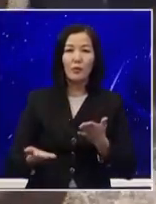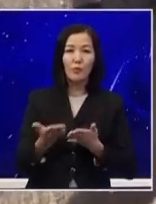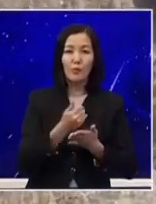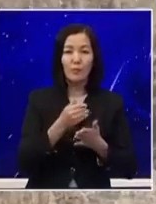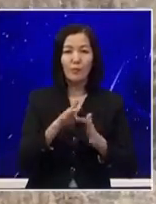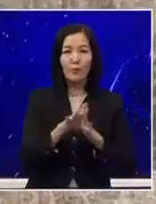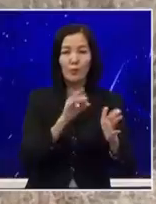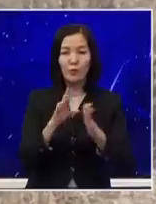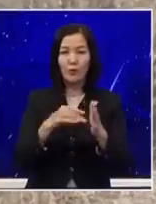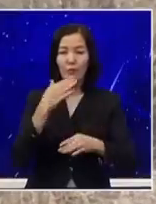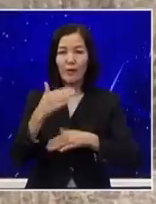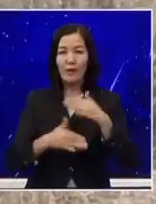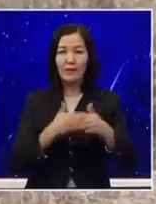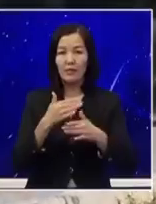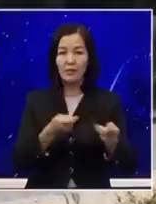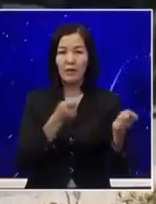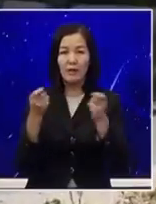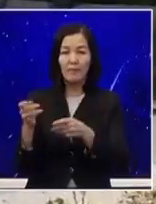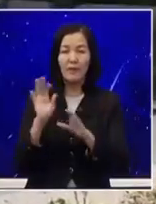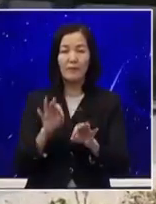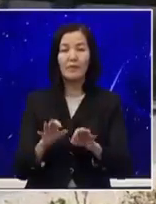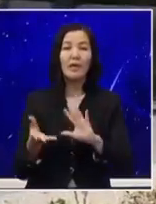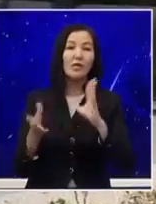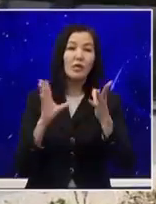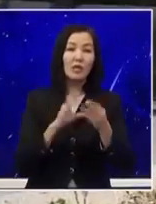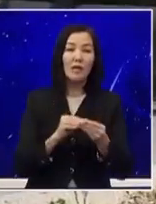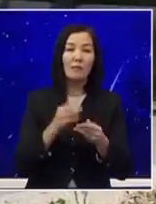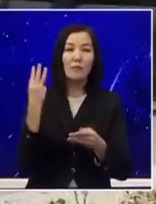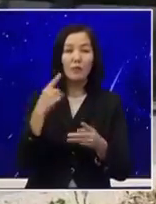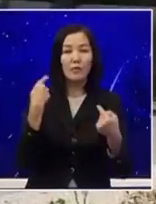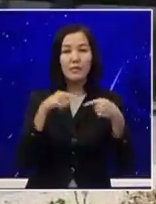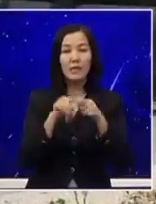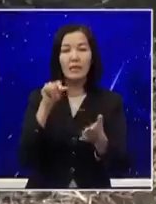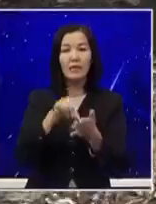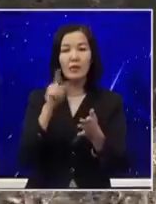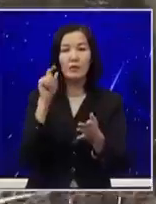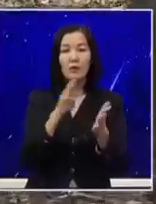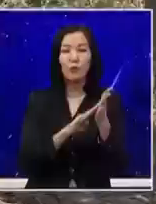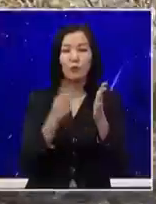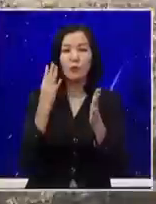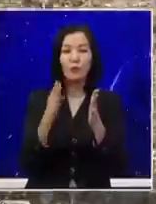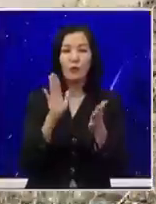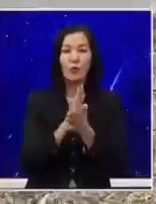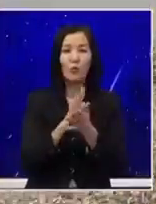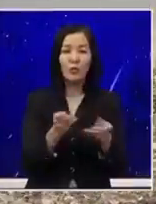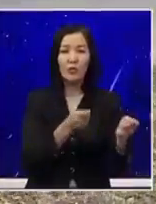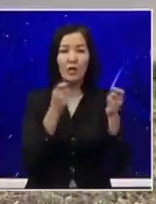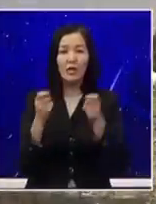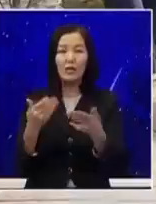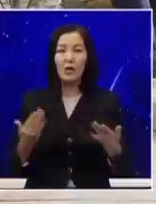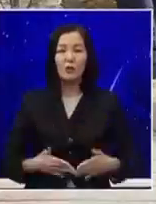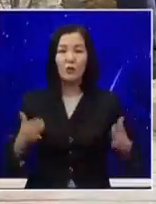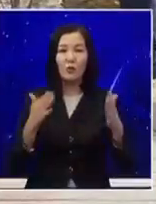өңдеп, қажетті жерлерге апарамыз. Жалпы сенбілікке 30 техника жұмылдырылып, 194 тонна қоқыс шығарылды. Тұрғын үй